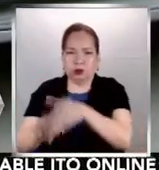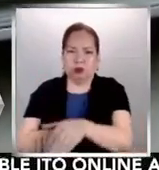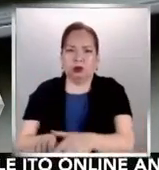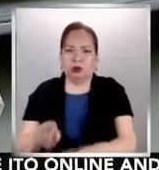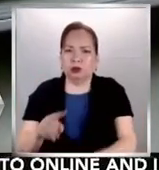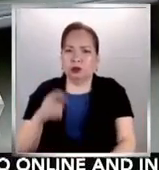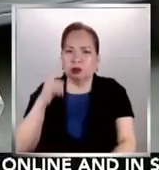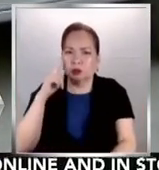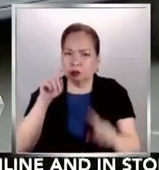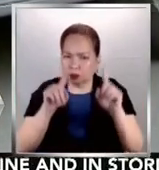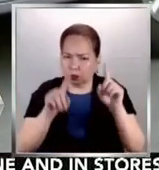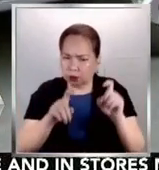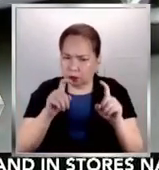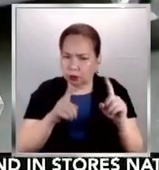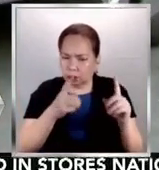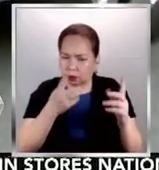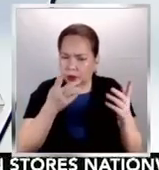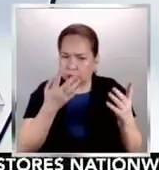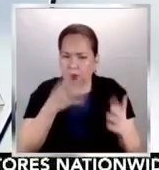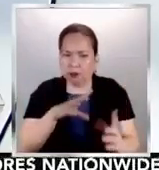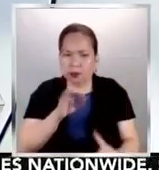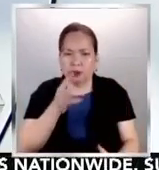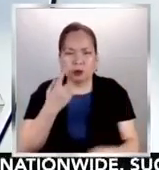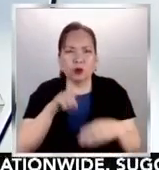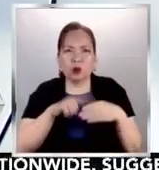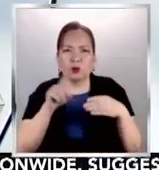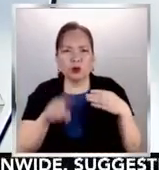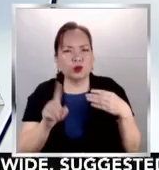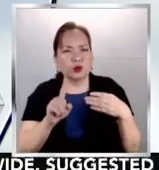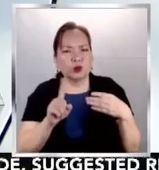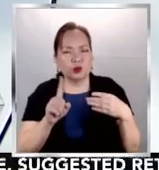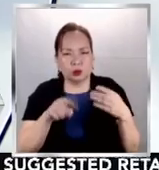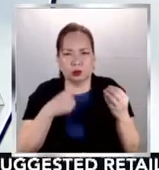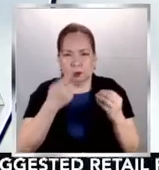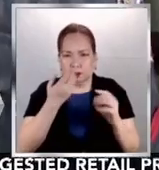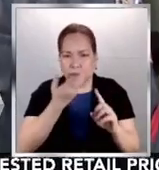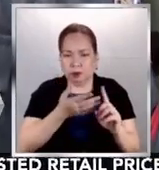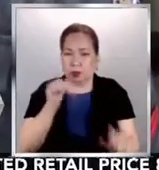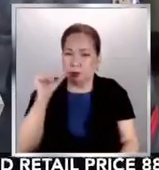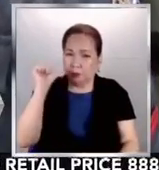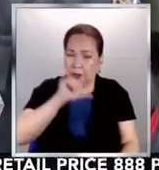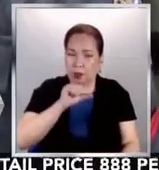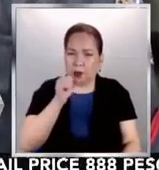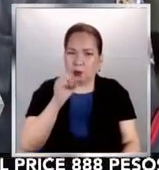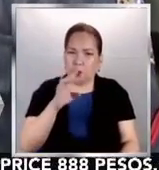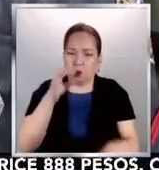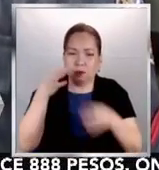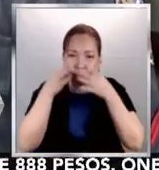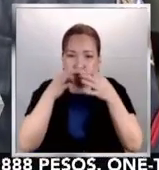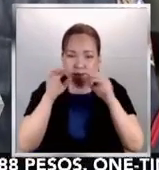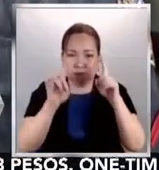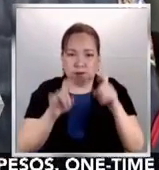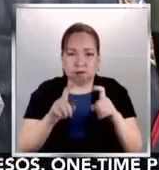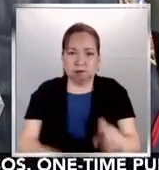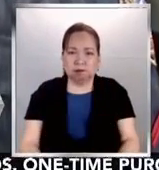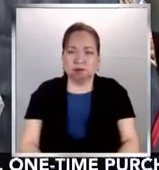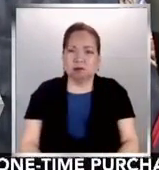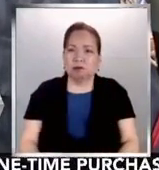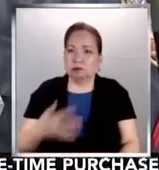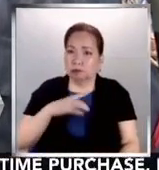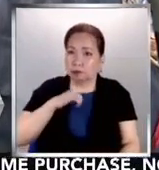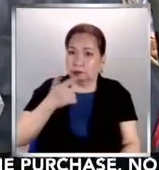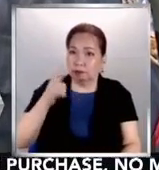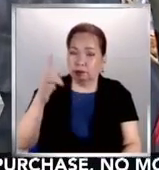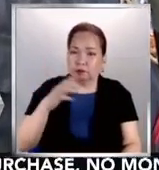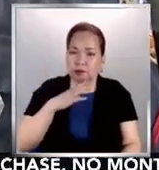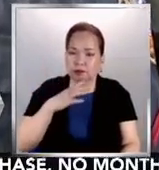medical examination. Hinihintay pa ng pulisya ang resulta ng alcohol at drug test nito. Sa investigasyon namin dito, papailan po natin